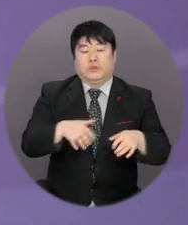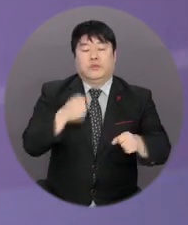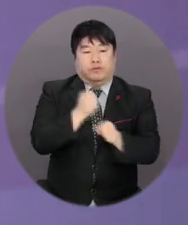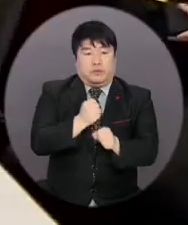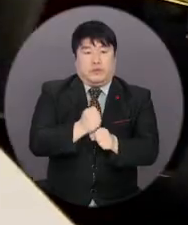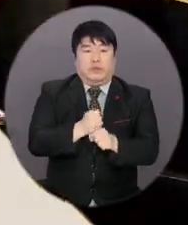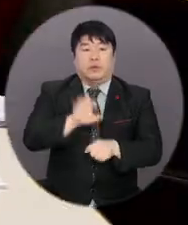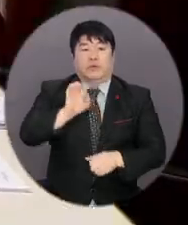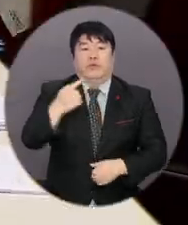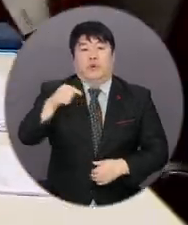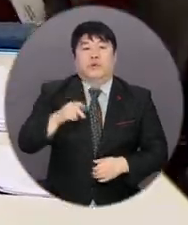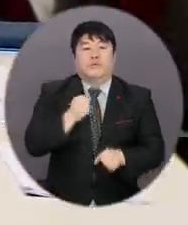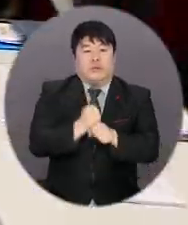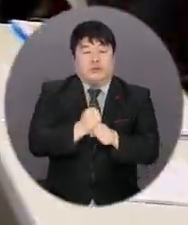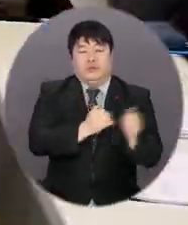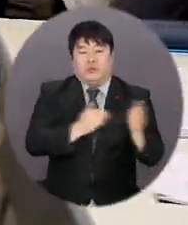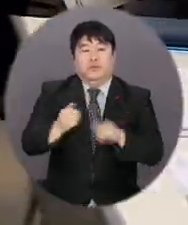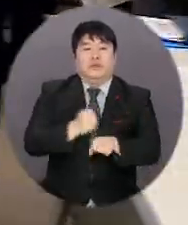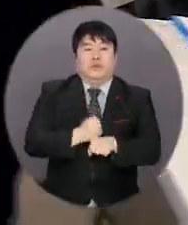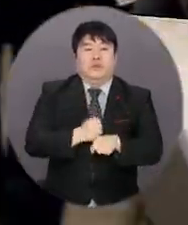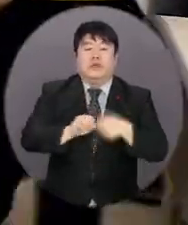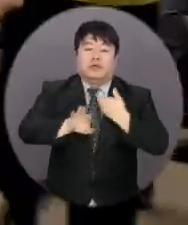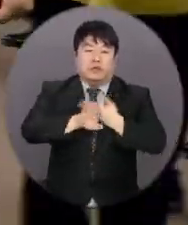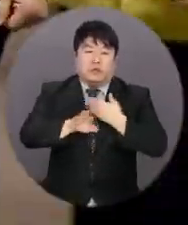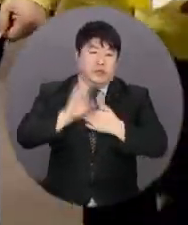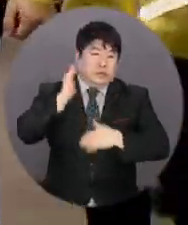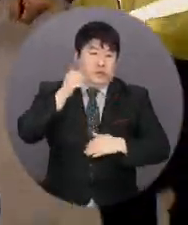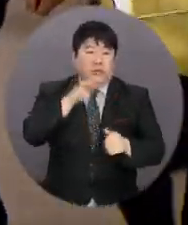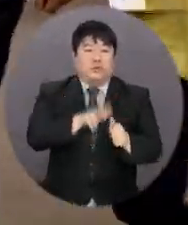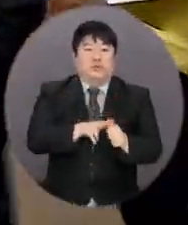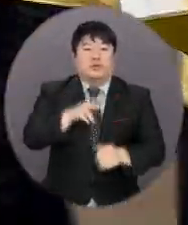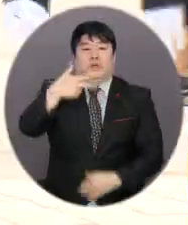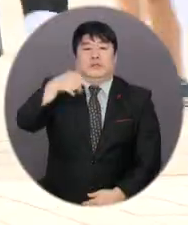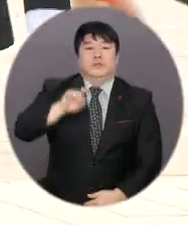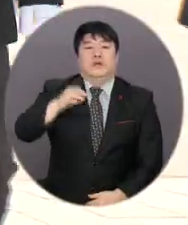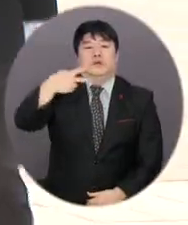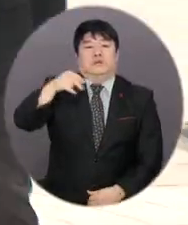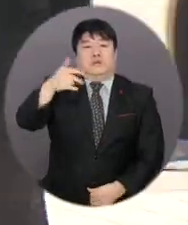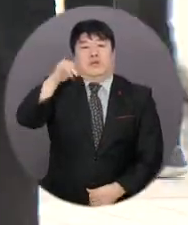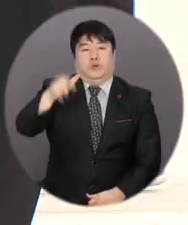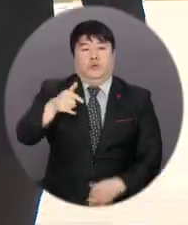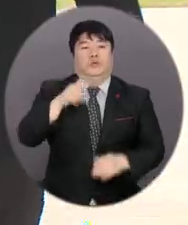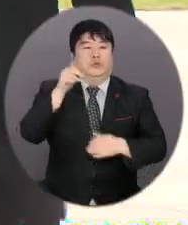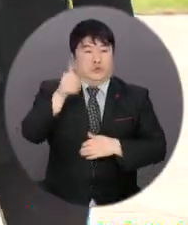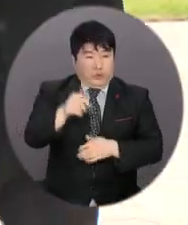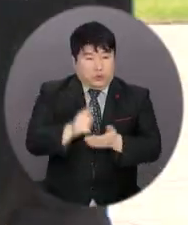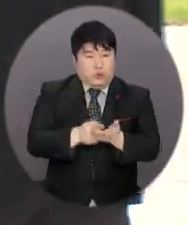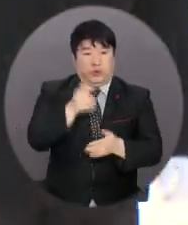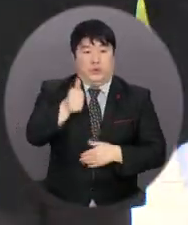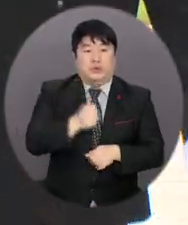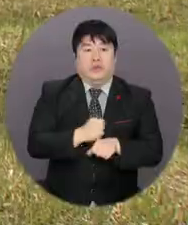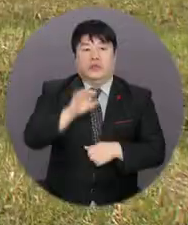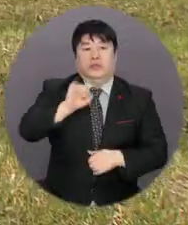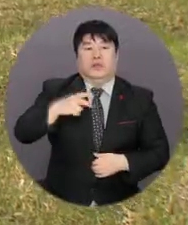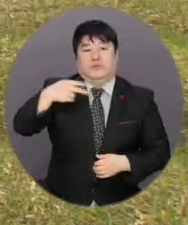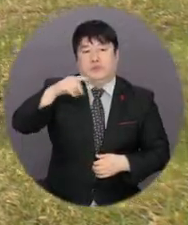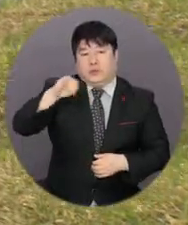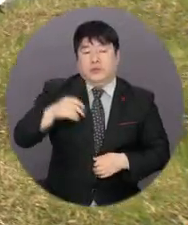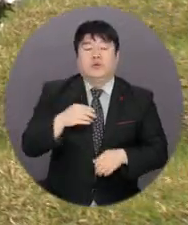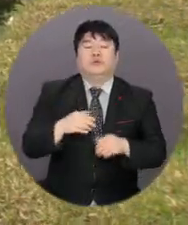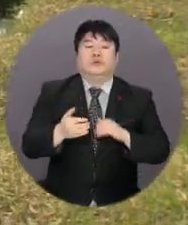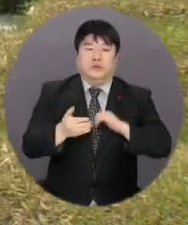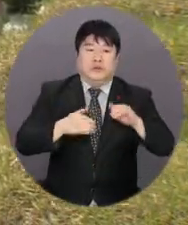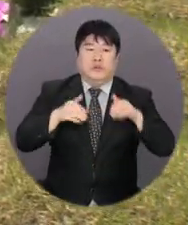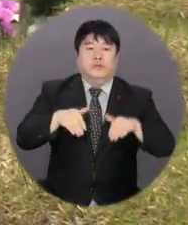있습니다 여권의 또 다른 대선 주자로 분류되는 정세균 총리와 임종석 전 청와대 비서실장 도 자발적인